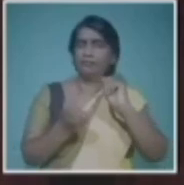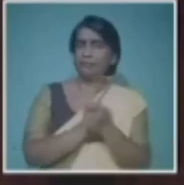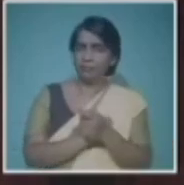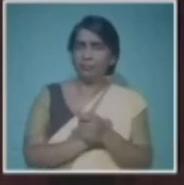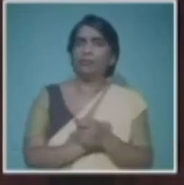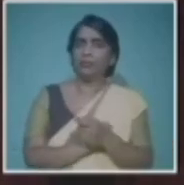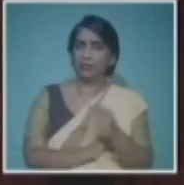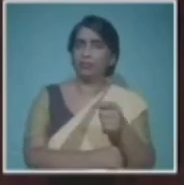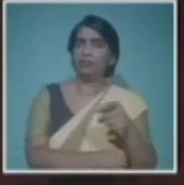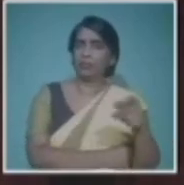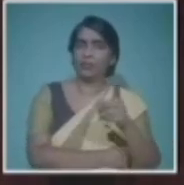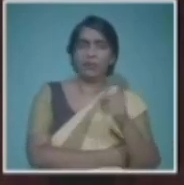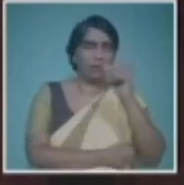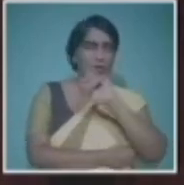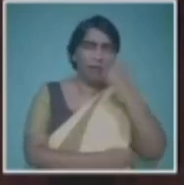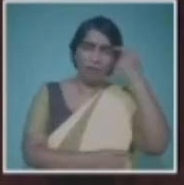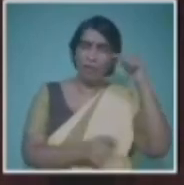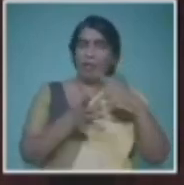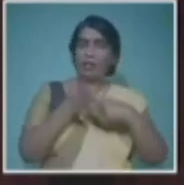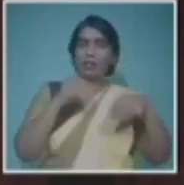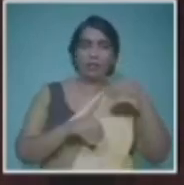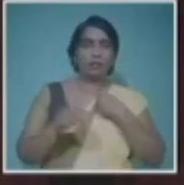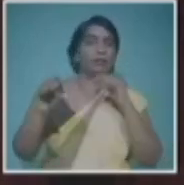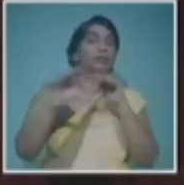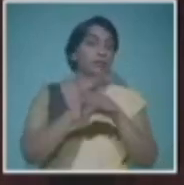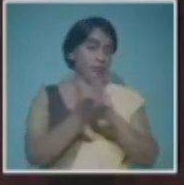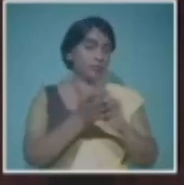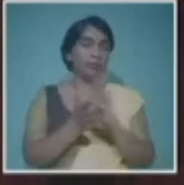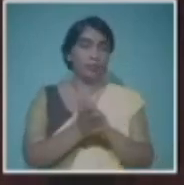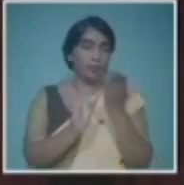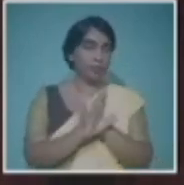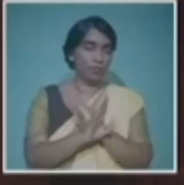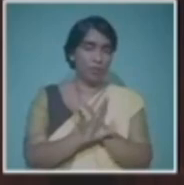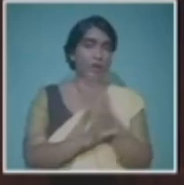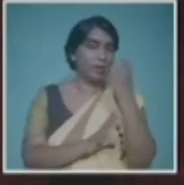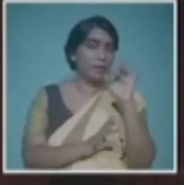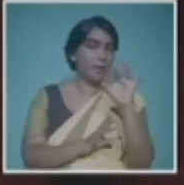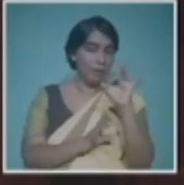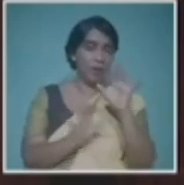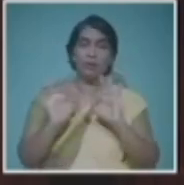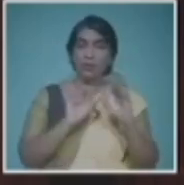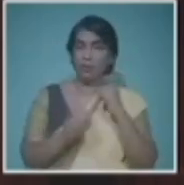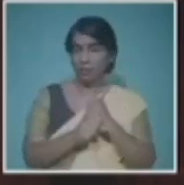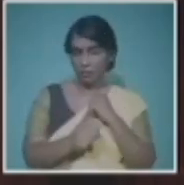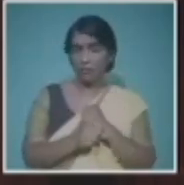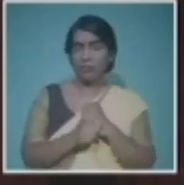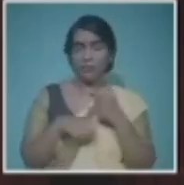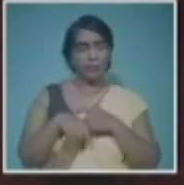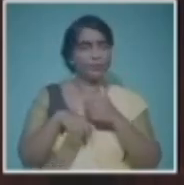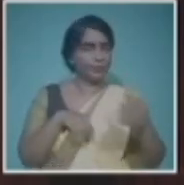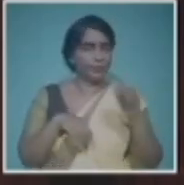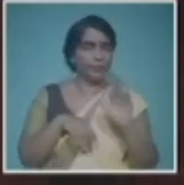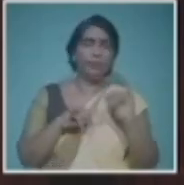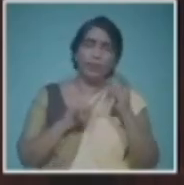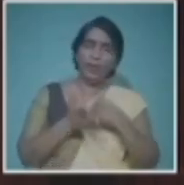ඉතාමත් ඍජුව ඒ දේශපාලනට දායකත්වය ලබා දුන්නා විශේෂයෙන්ම පහුගිය 2015 යහපාලන ආණ්ඩුව කාලයේ පරිච්ඡේදය තුළ